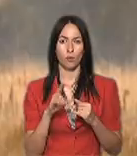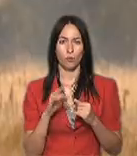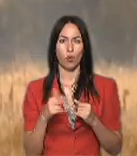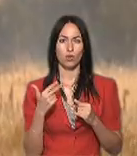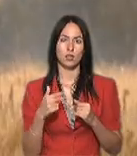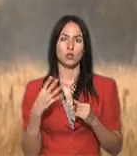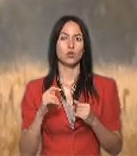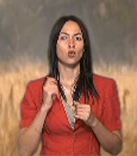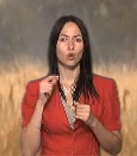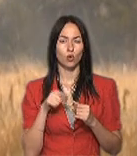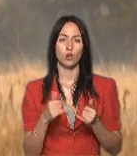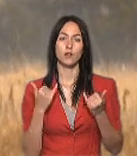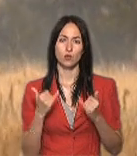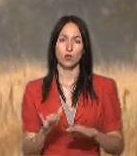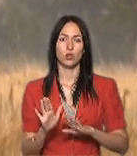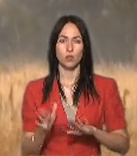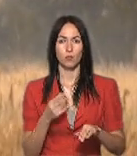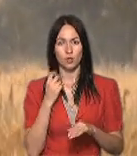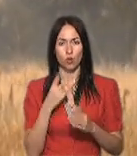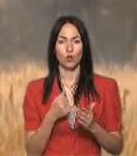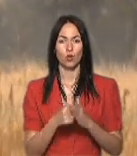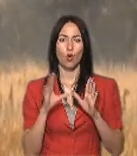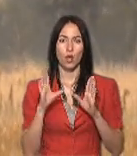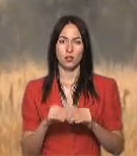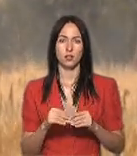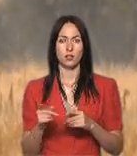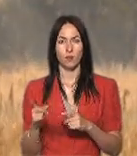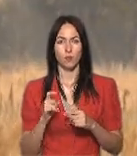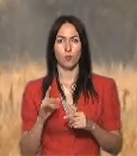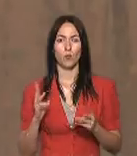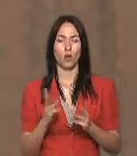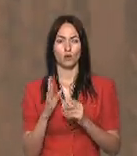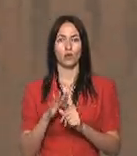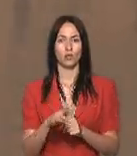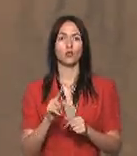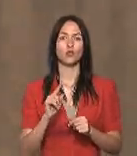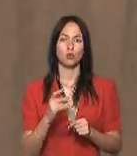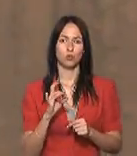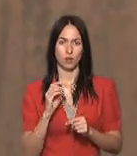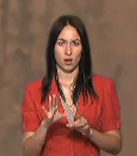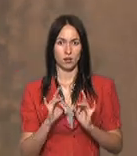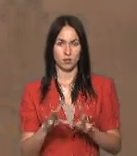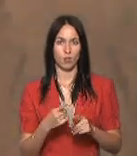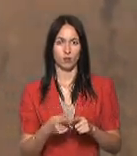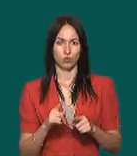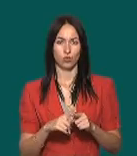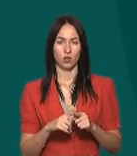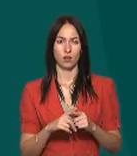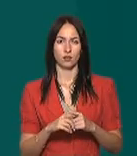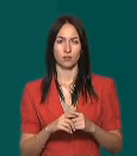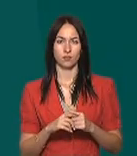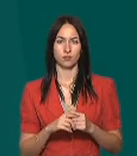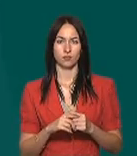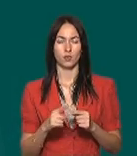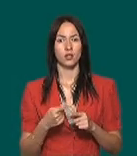лишалися у землі по 30-40 років. Сьогодні після обіду до гасіння залучили пожежні вертоліт. Чому, Саранцев пояснює так. Чи